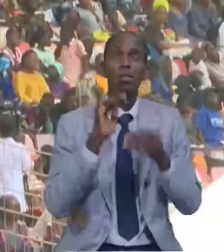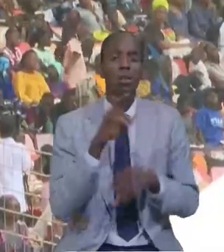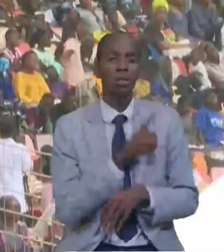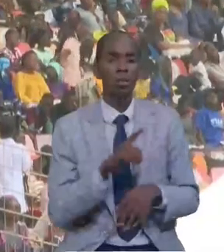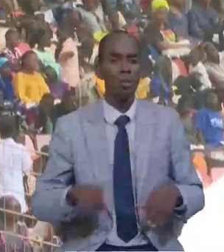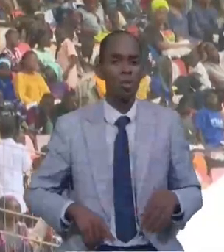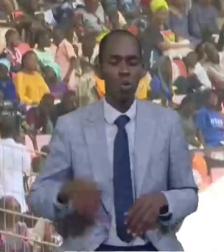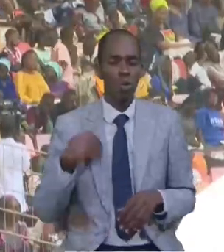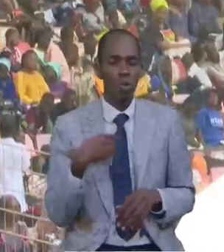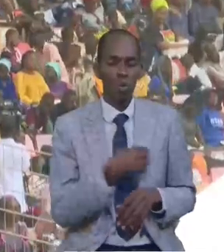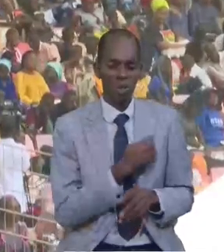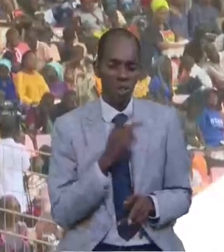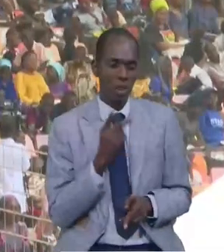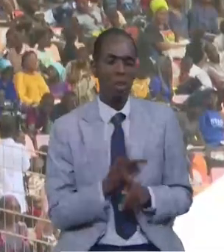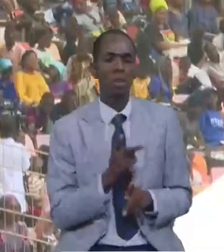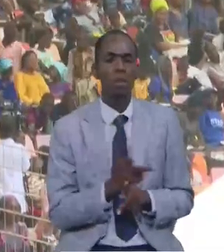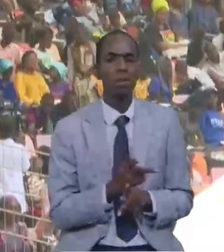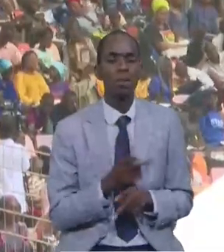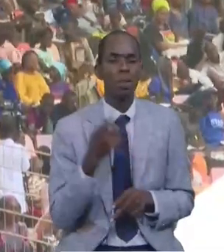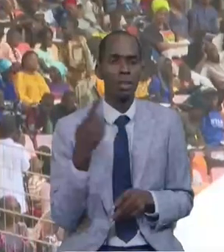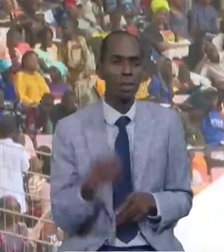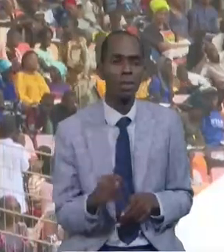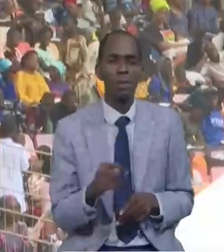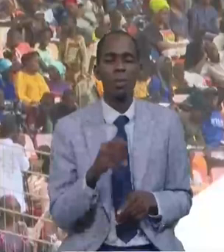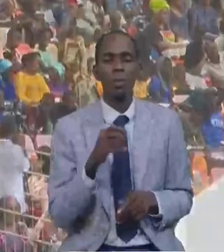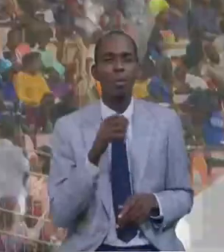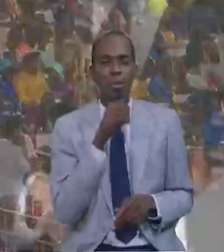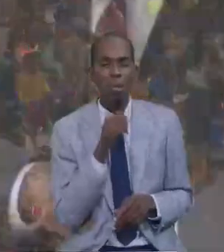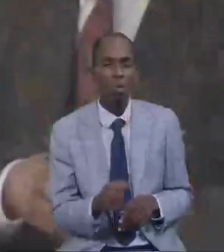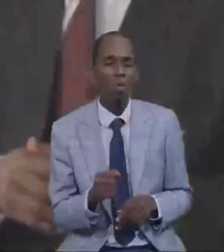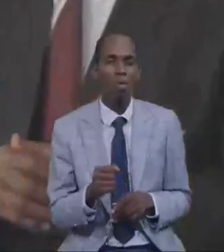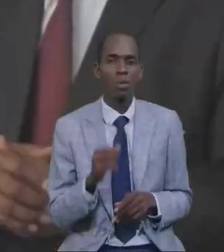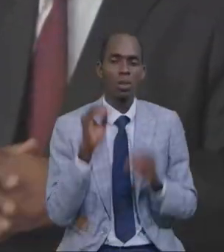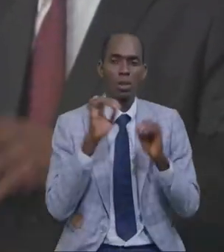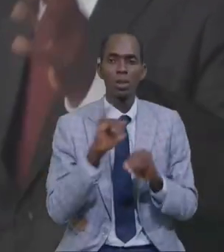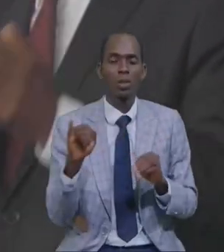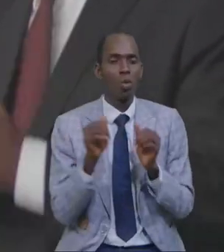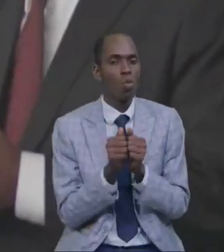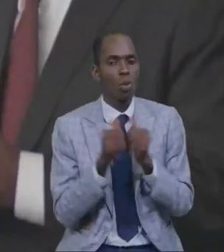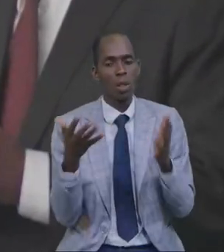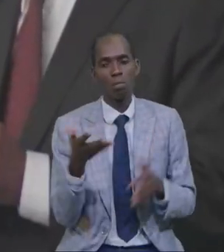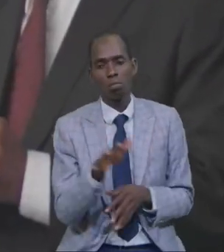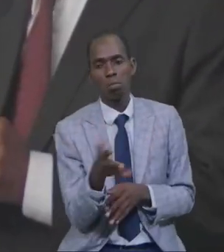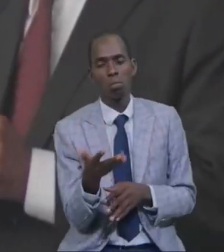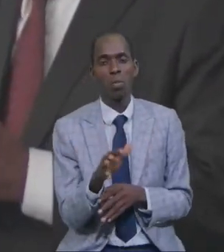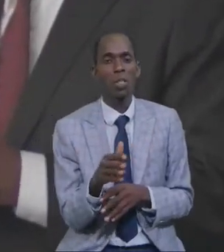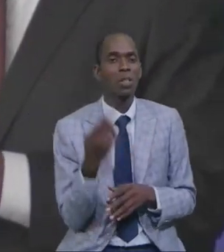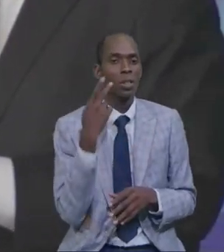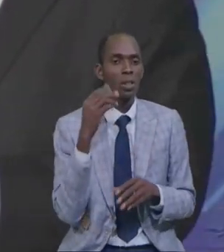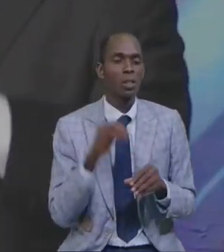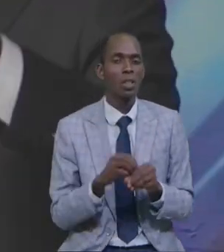sans nous gardons les bonnes anciennes sans compromission. En 1 Timothée chapitre 4, 15, 1 Timothée